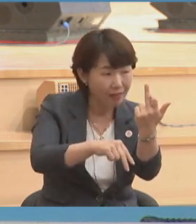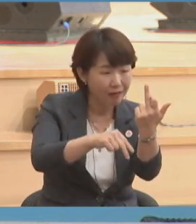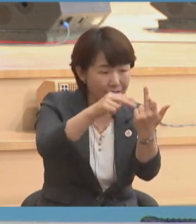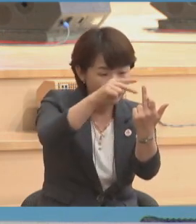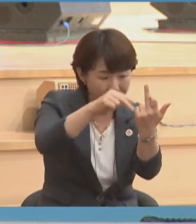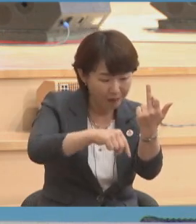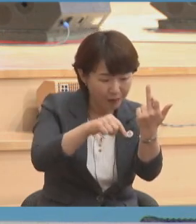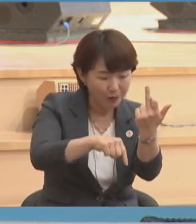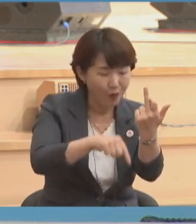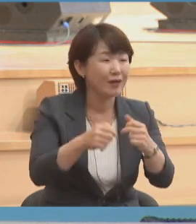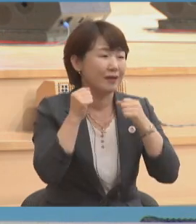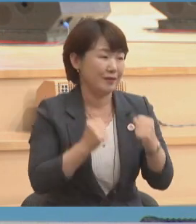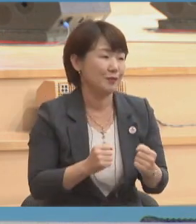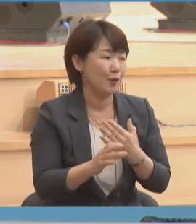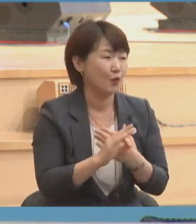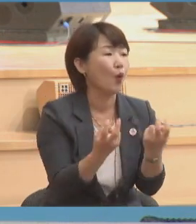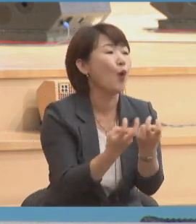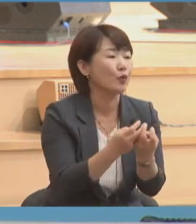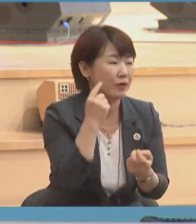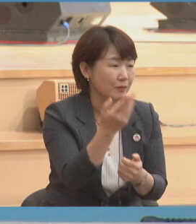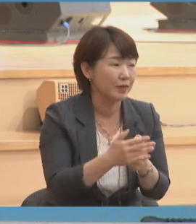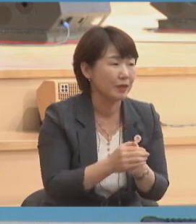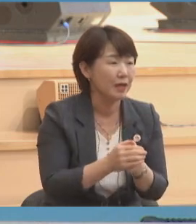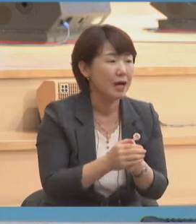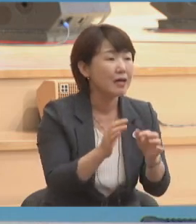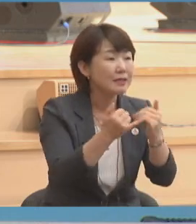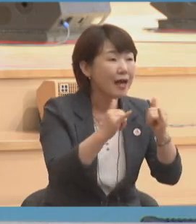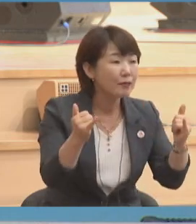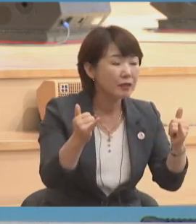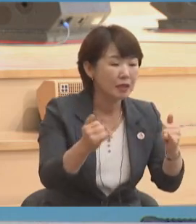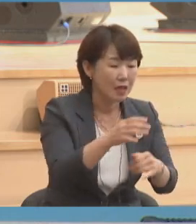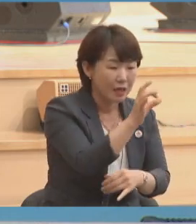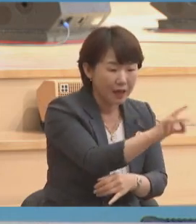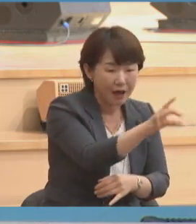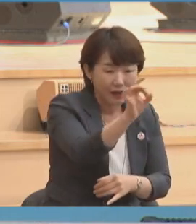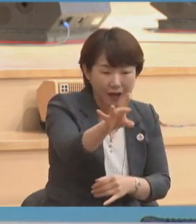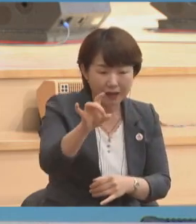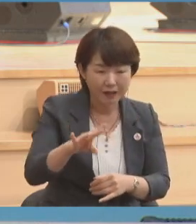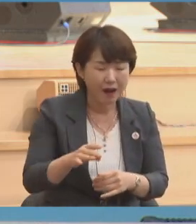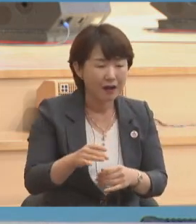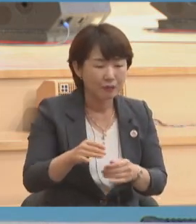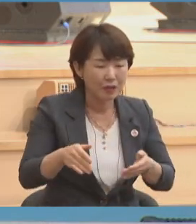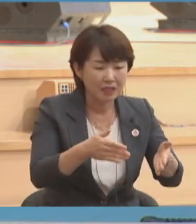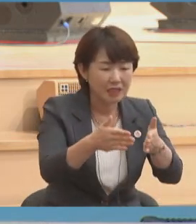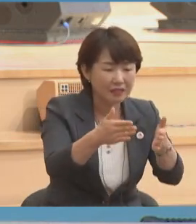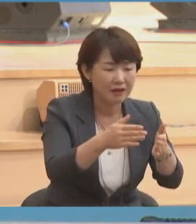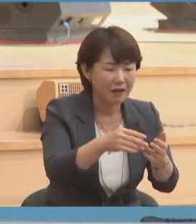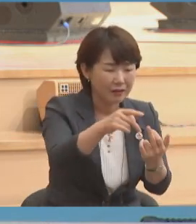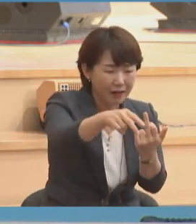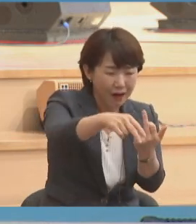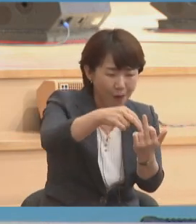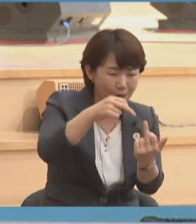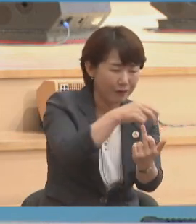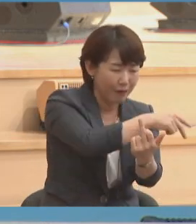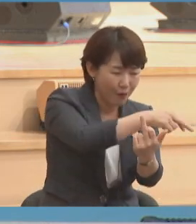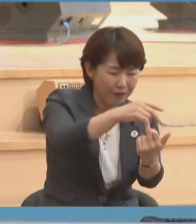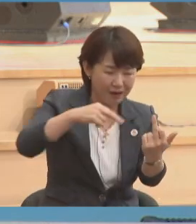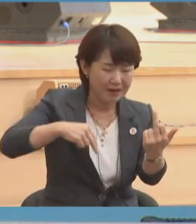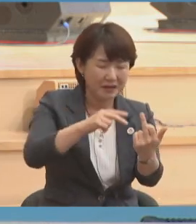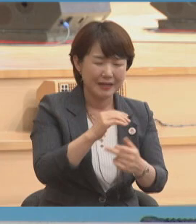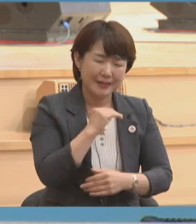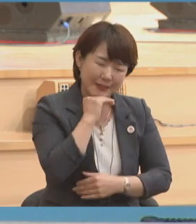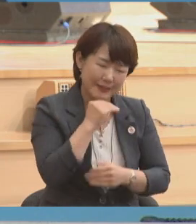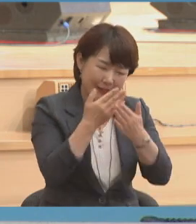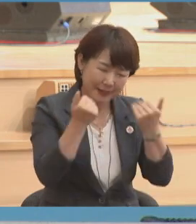어떨 것 같습니까? 인간이 저마다 저마다 각각의 길을 찾아서 그분에게 다가오길 기다리지 않고